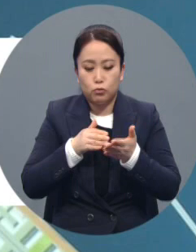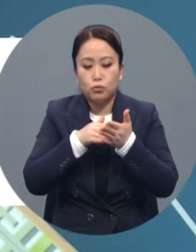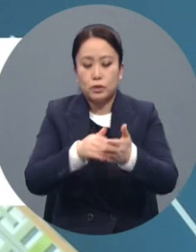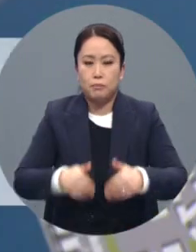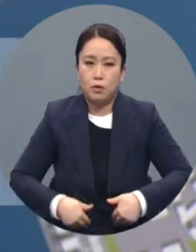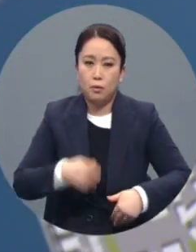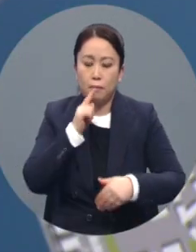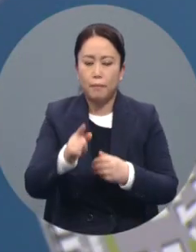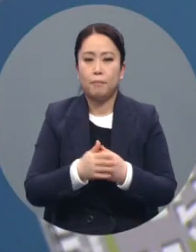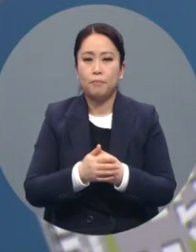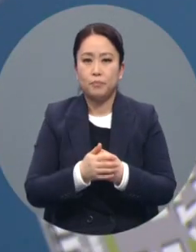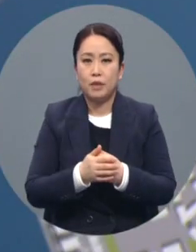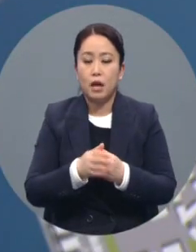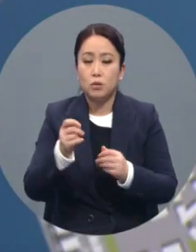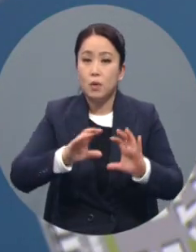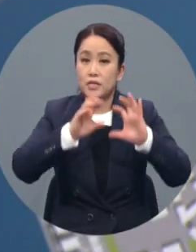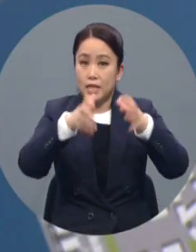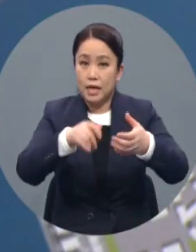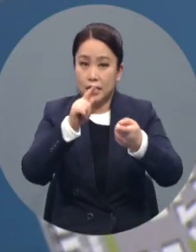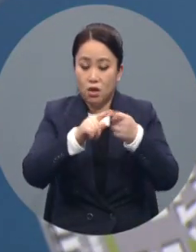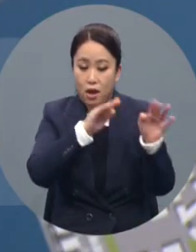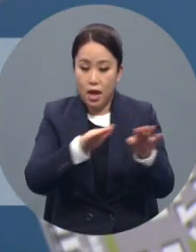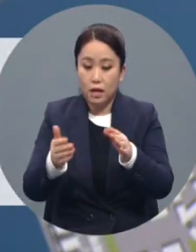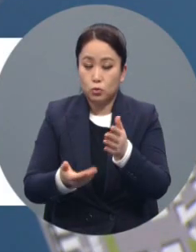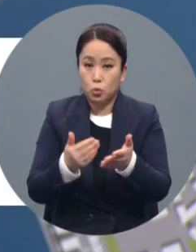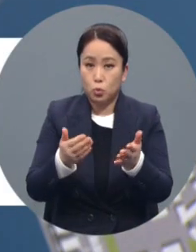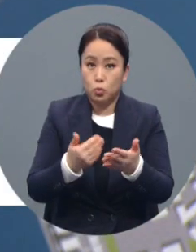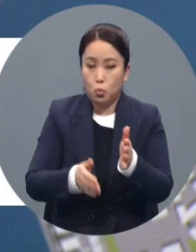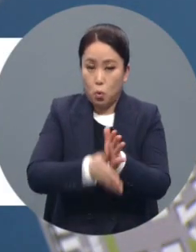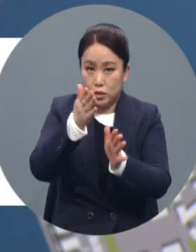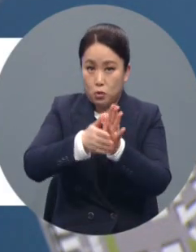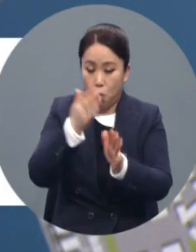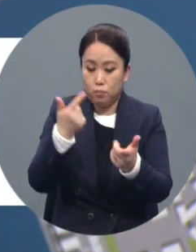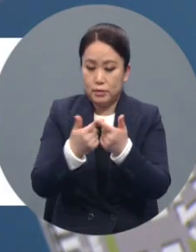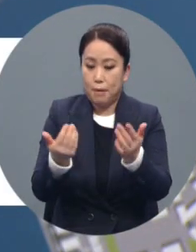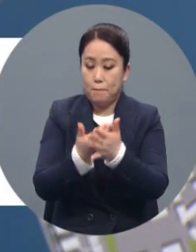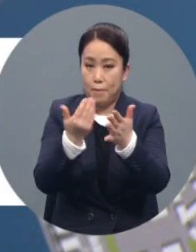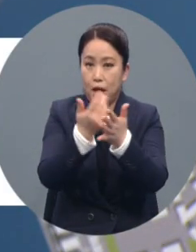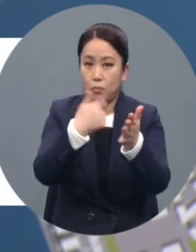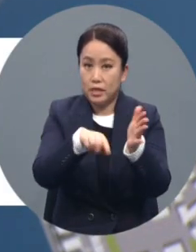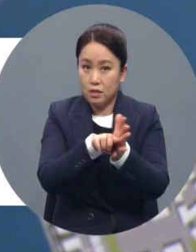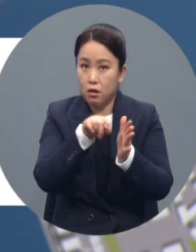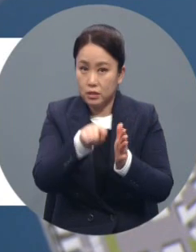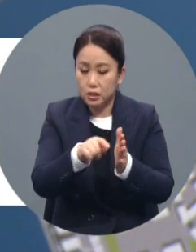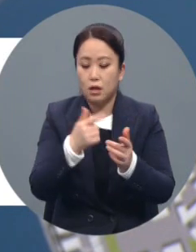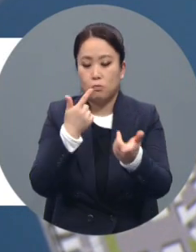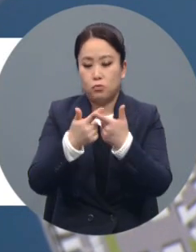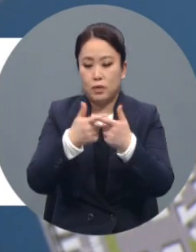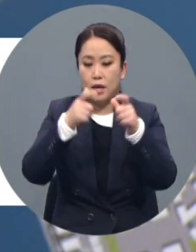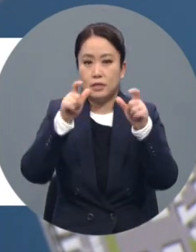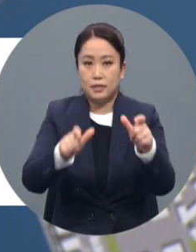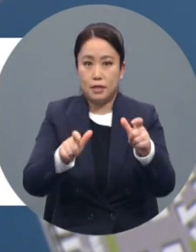듭니다. 세계적인 해양도시로 부산이 발돋움하는 것은 부산 지역의